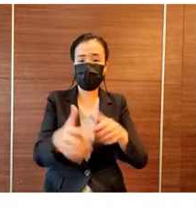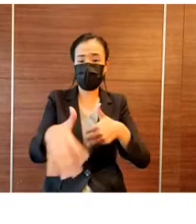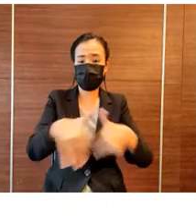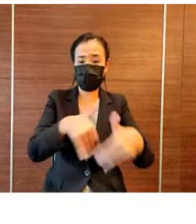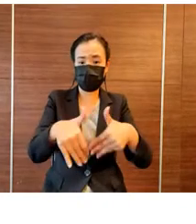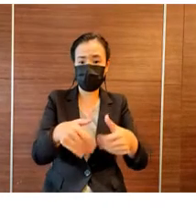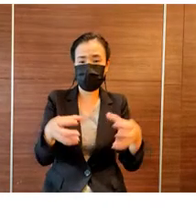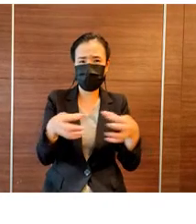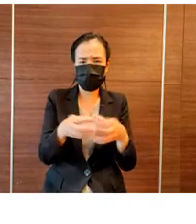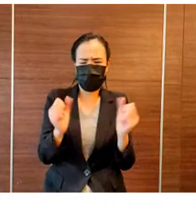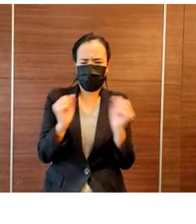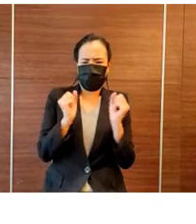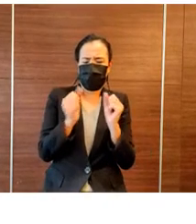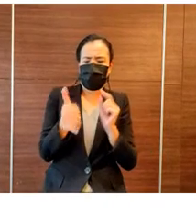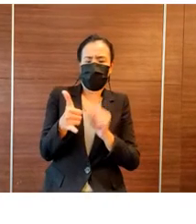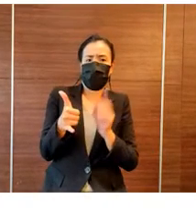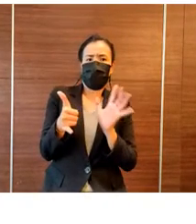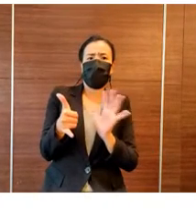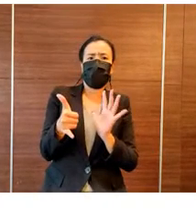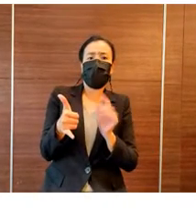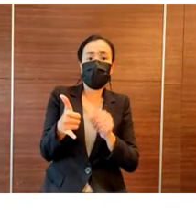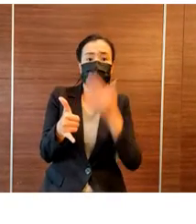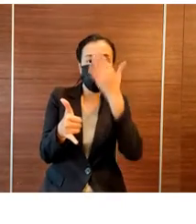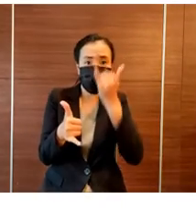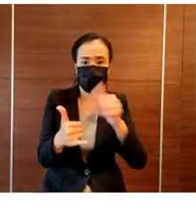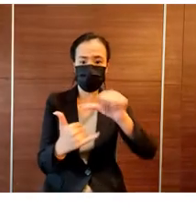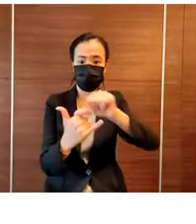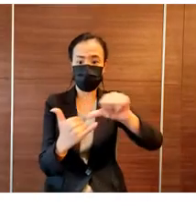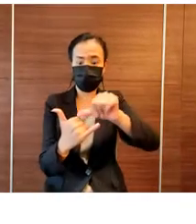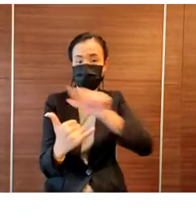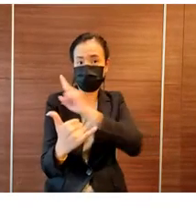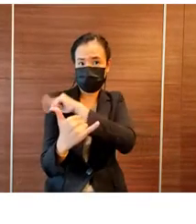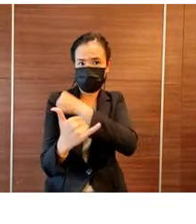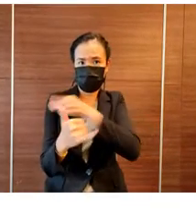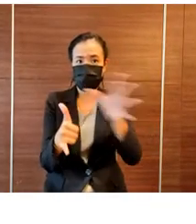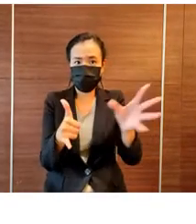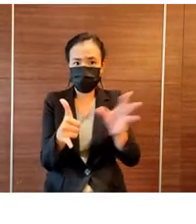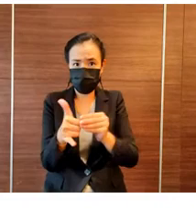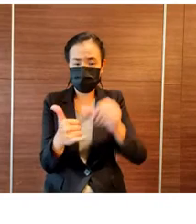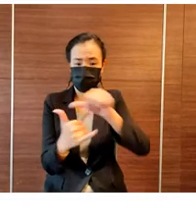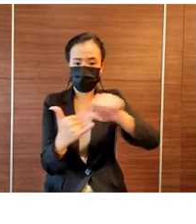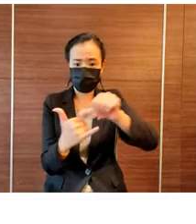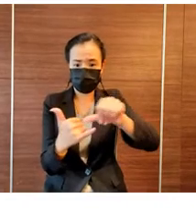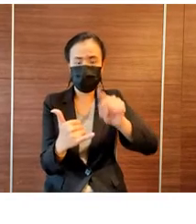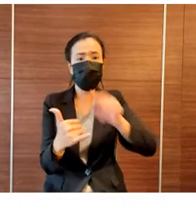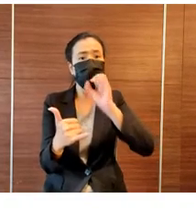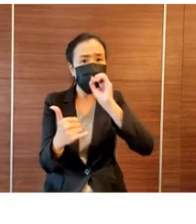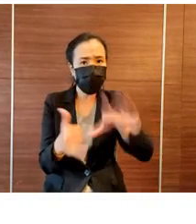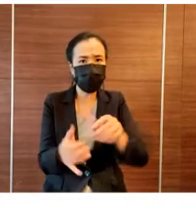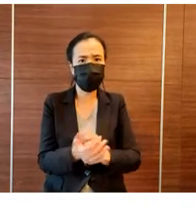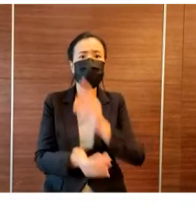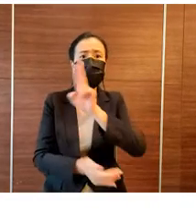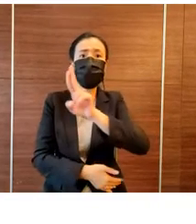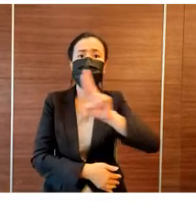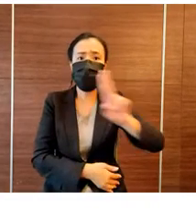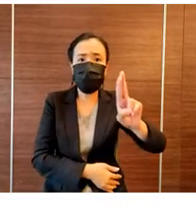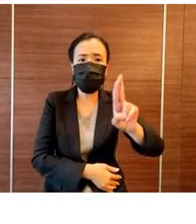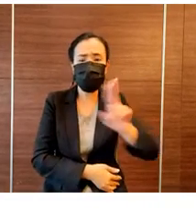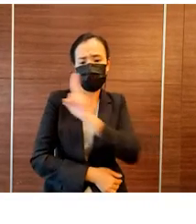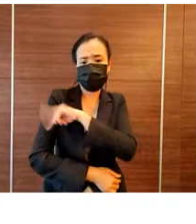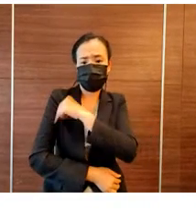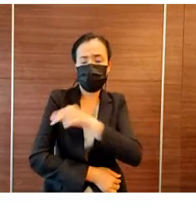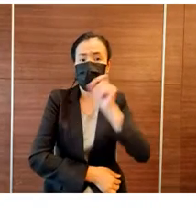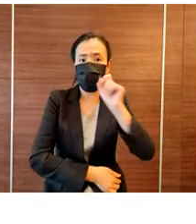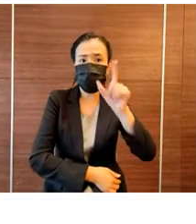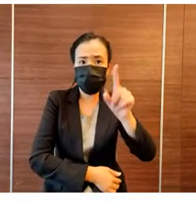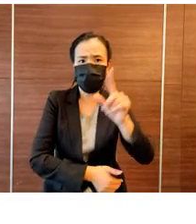ต้องไปกลัวคนที่ติดเชื้อเวลาที่ผมบอกหมอผ่าตัดส่งคนไข้มาให้ดูว่าเนี่ยคนไข้ติดเชื้อจะผ่าตัดผมบอกคนไข้คนนี้อยู่ทักอยู่นะครับเพราะนั้นหมอผ่าตัดตุกเข็ม